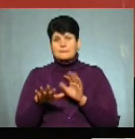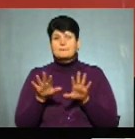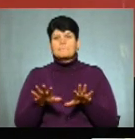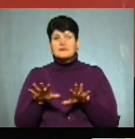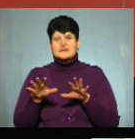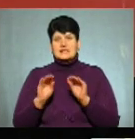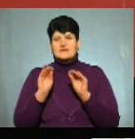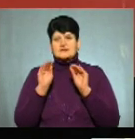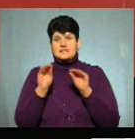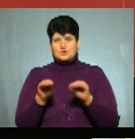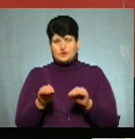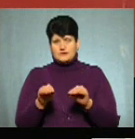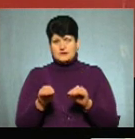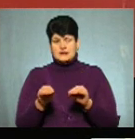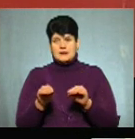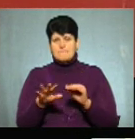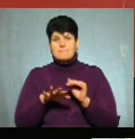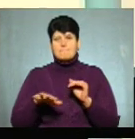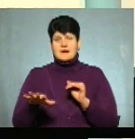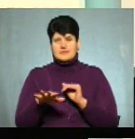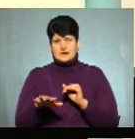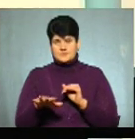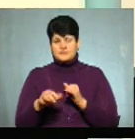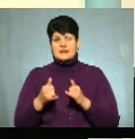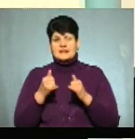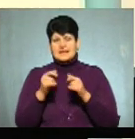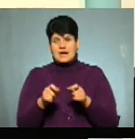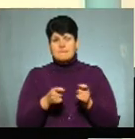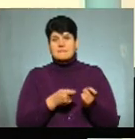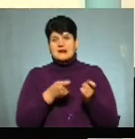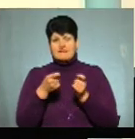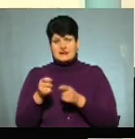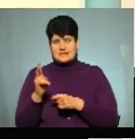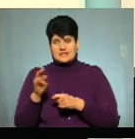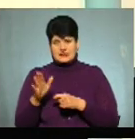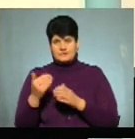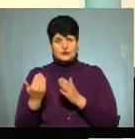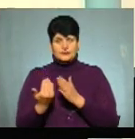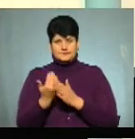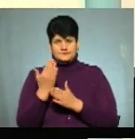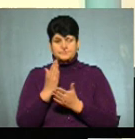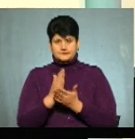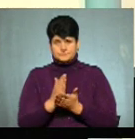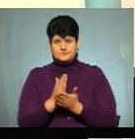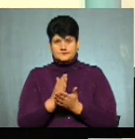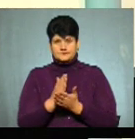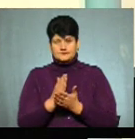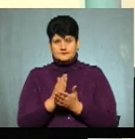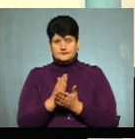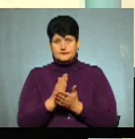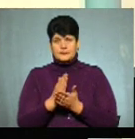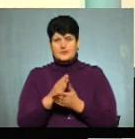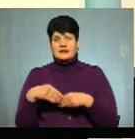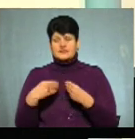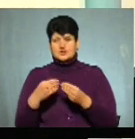для встановлення контейнерних майданчиків. Для перевізників нововведення є, перевізників-надавачів